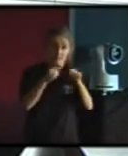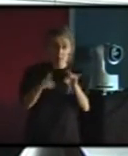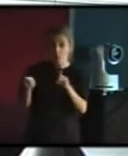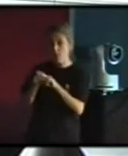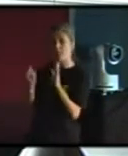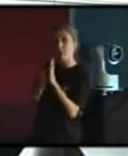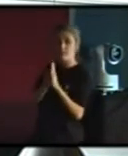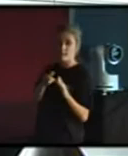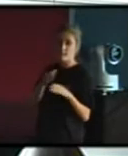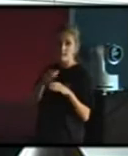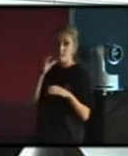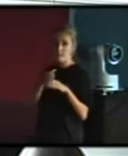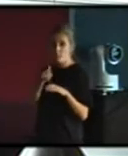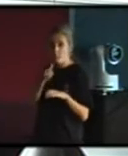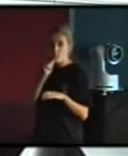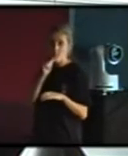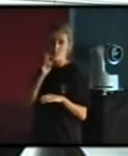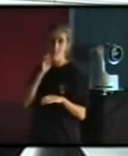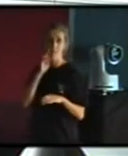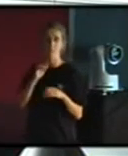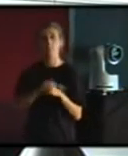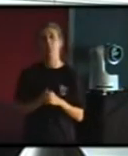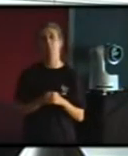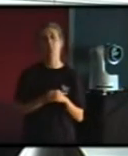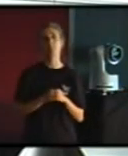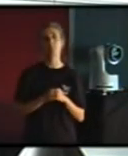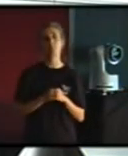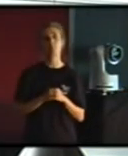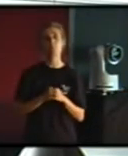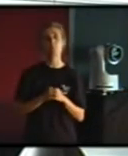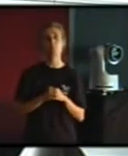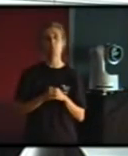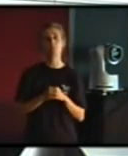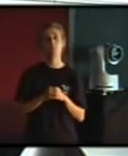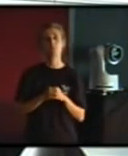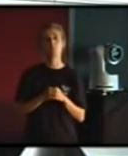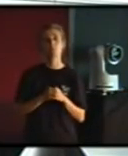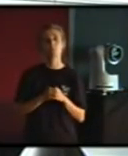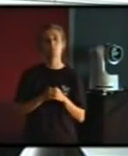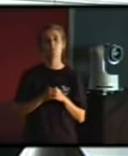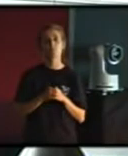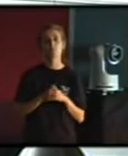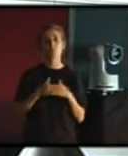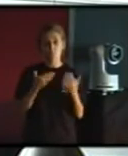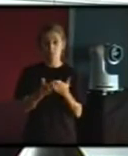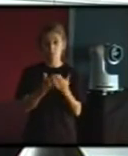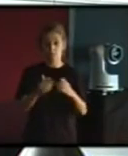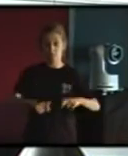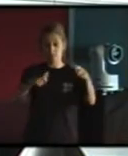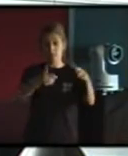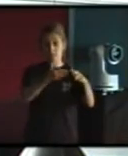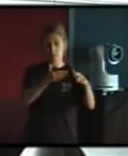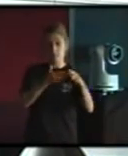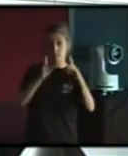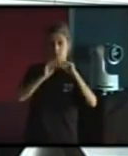vont renvoyer à l'image qu'on peut avoir soi-même du vin. Et en fait on fabrique un médium qui raconte un